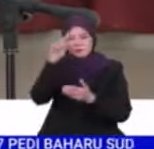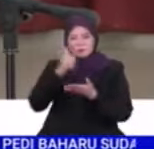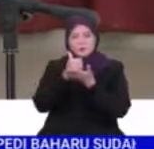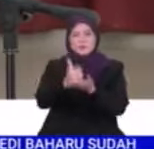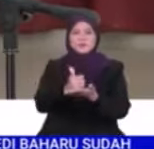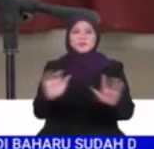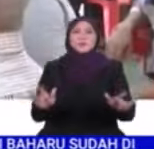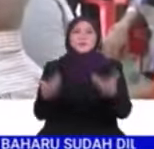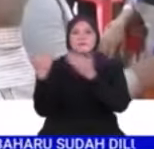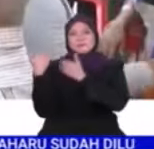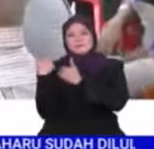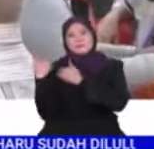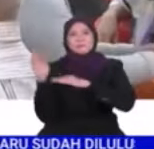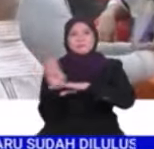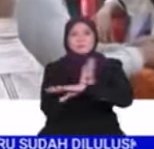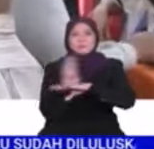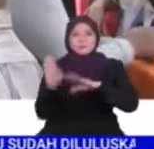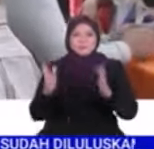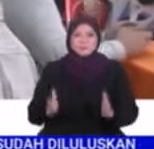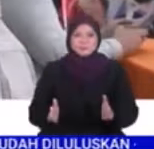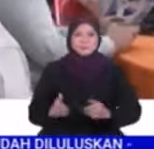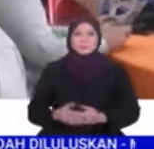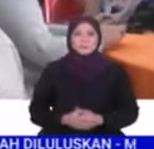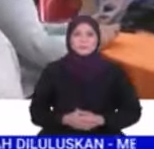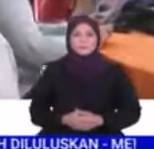membantu meringankan beban mereka.